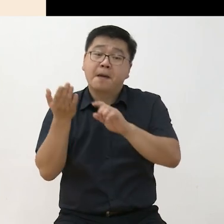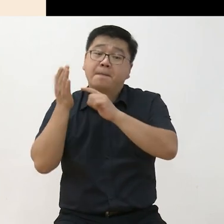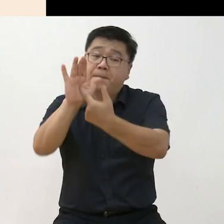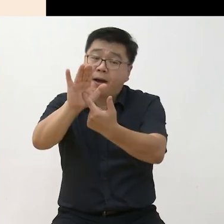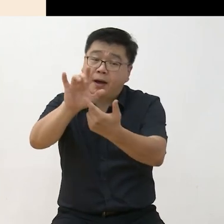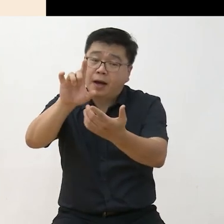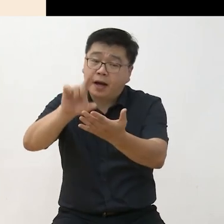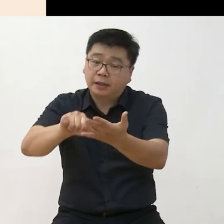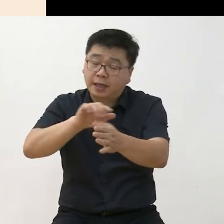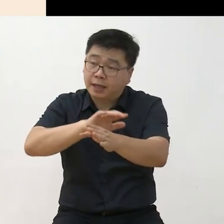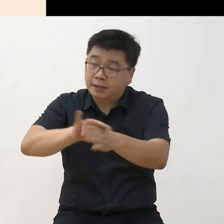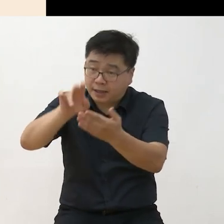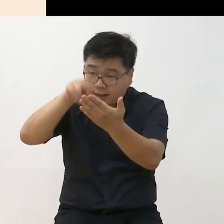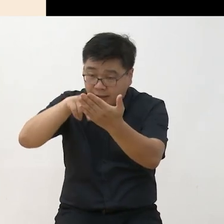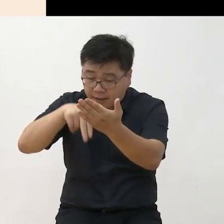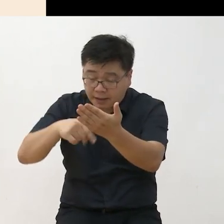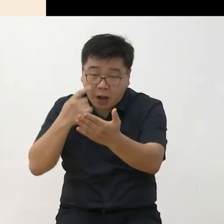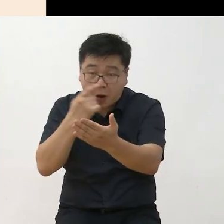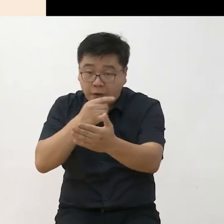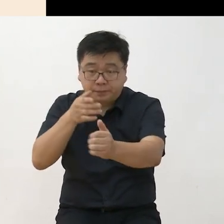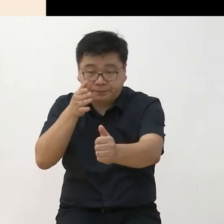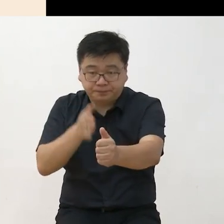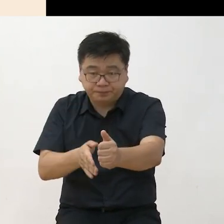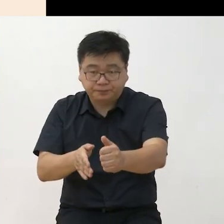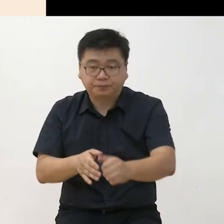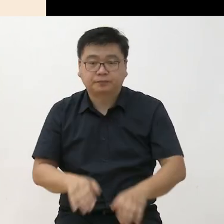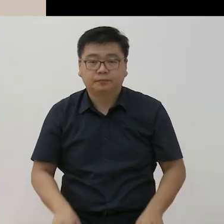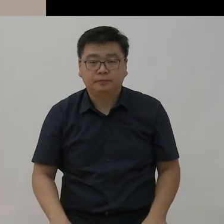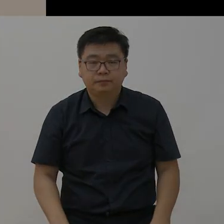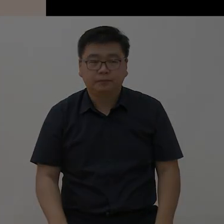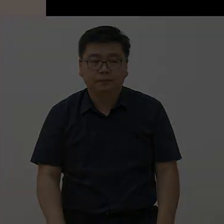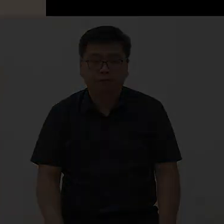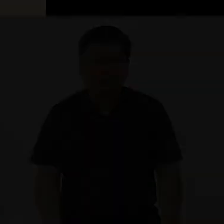사업 역시 추후 사업 공고문을 확인하시고 지원 신청을 해주시면 되겠습니다.